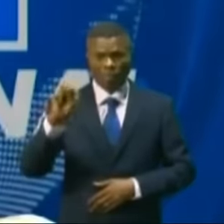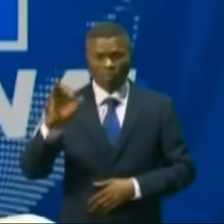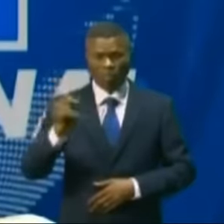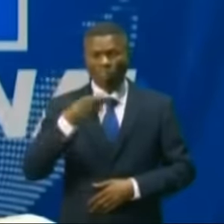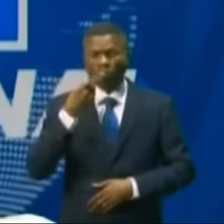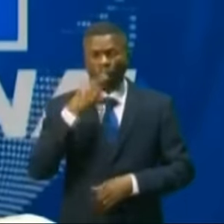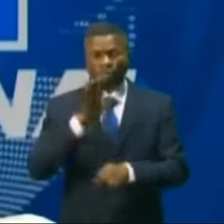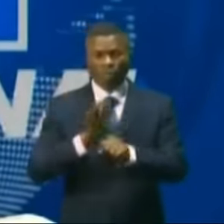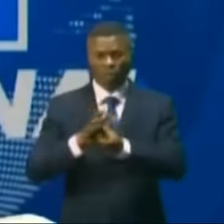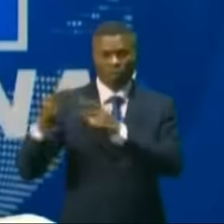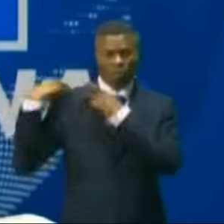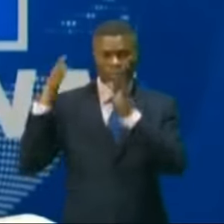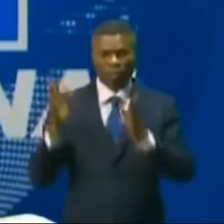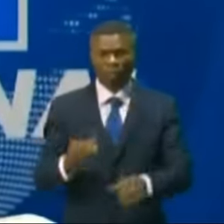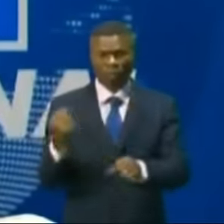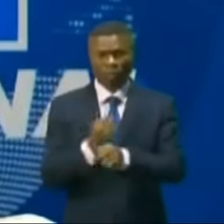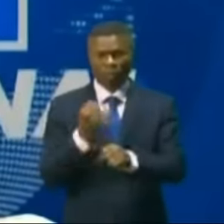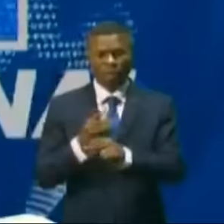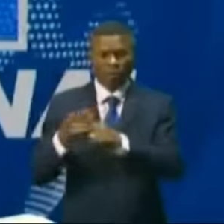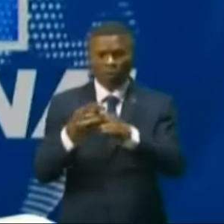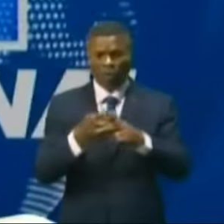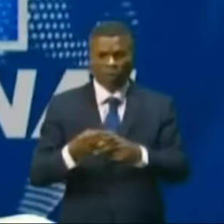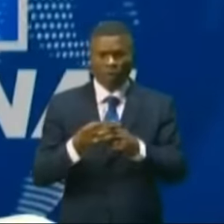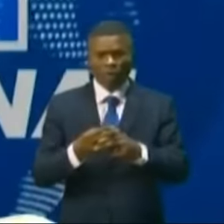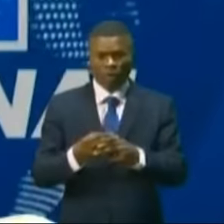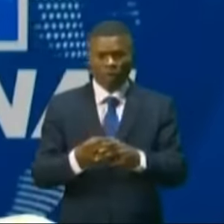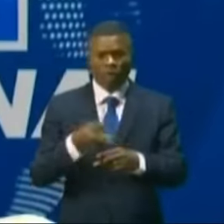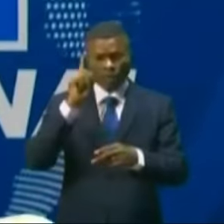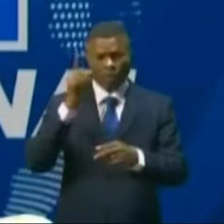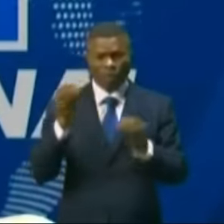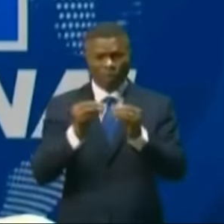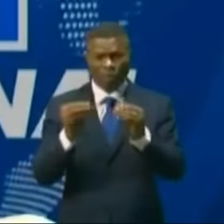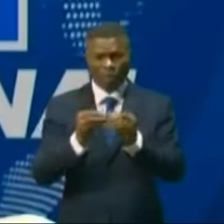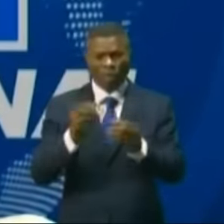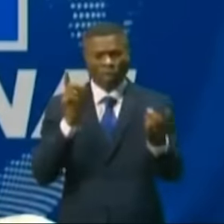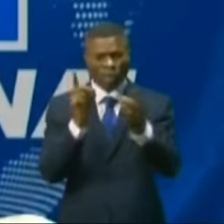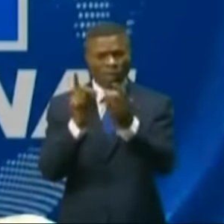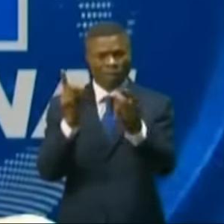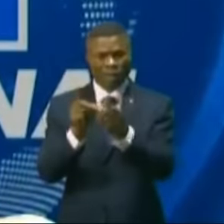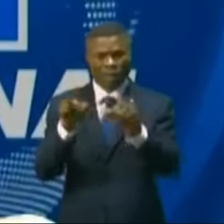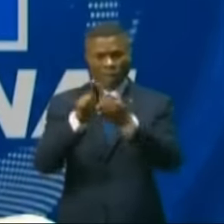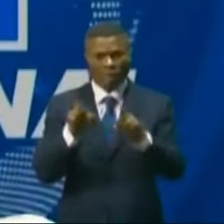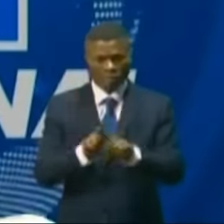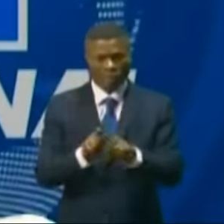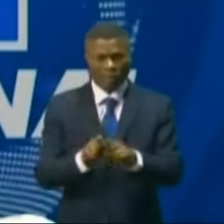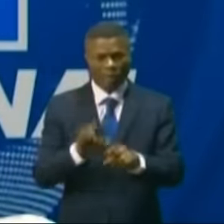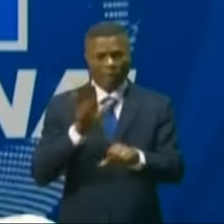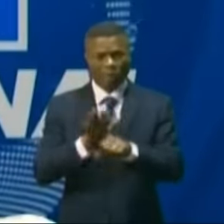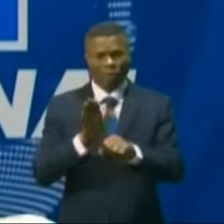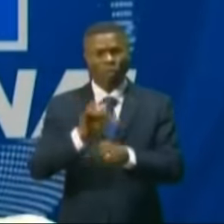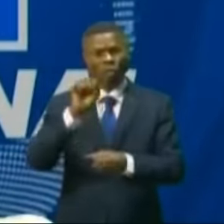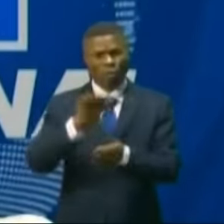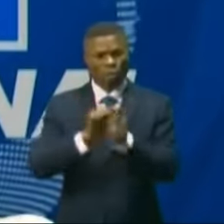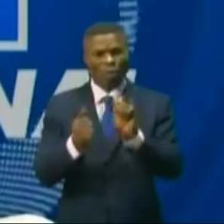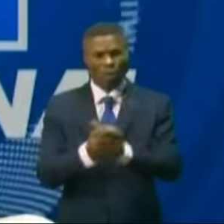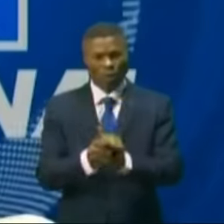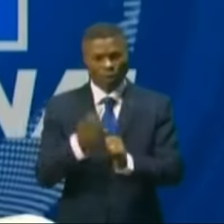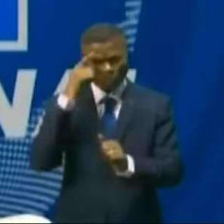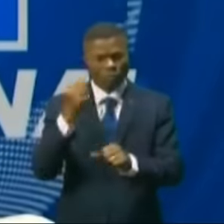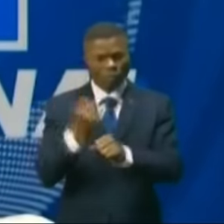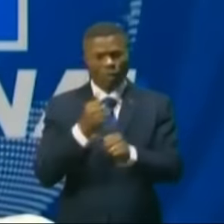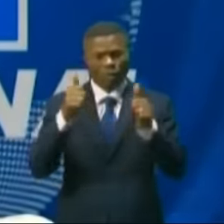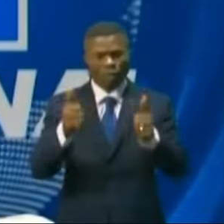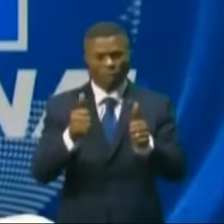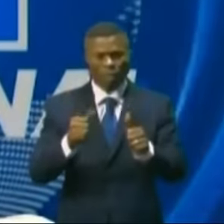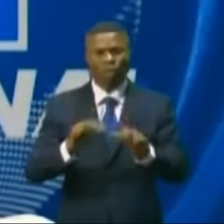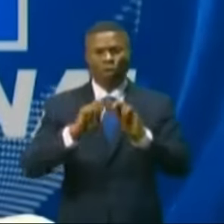différents responsables de services de sécurité, une réunion de prise de contact et d'examen des différentes questions pour le bon fonctionnement de